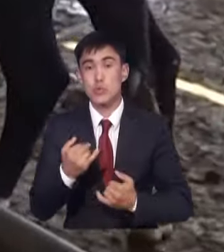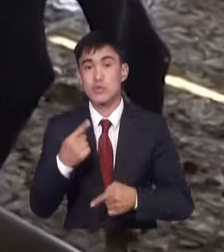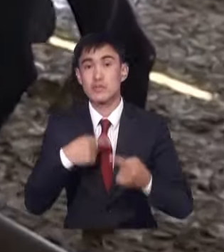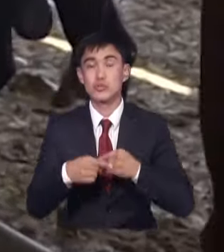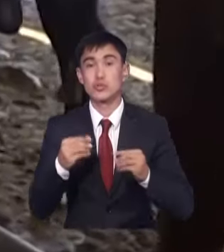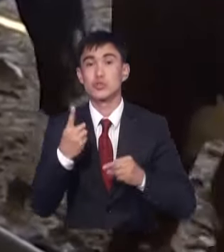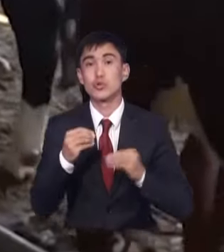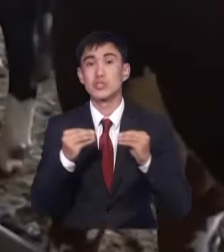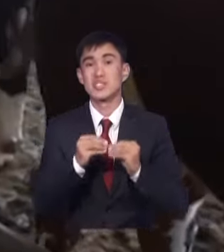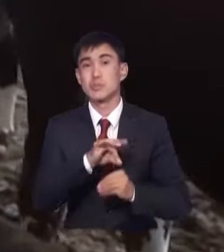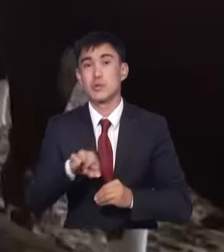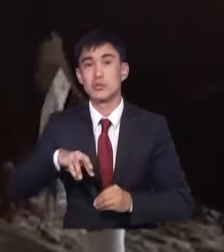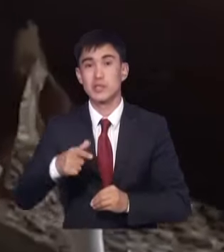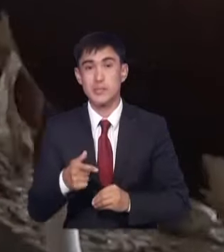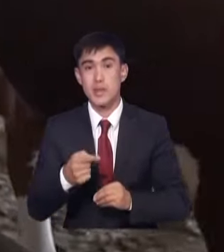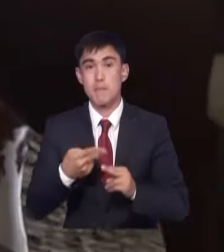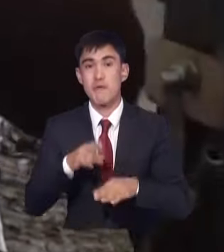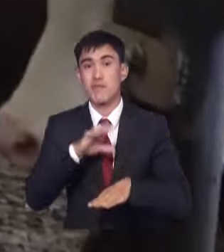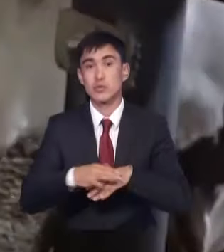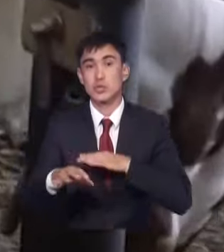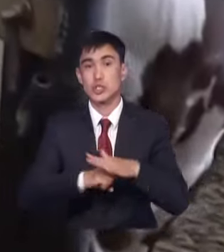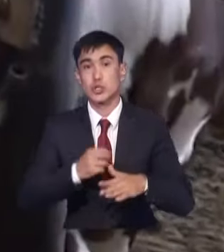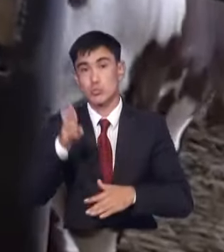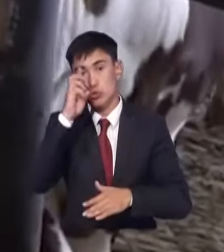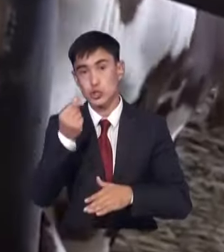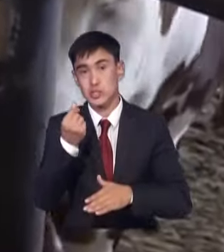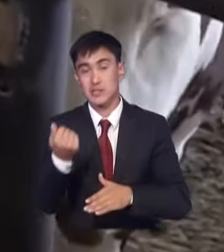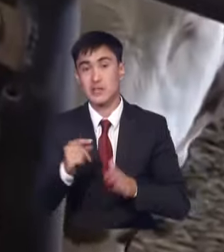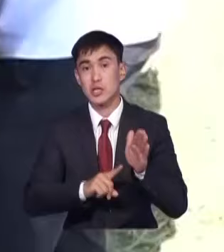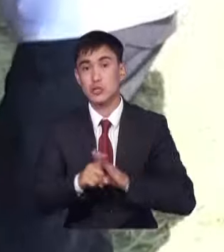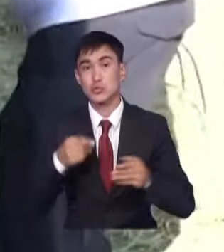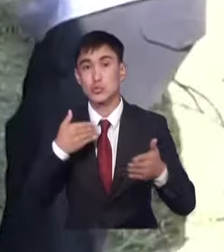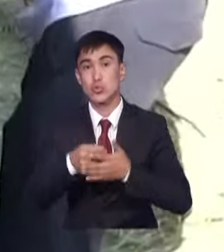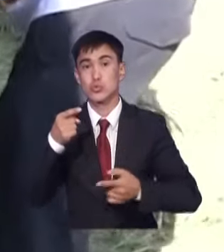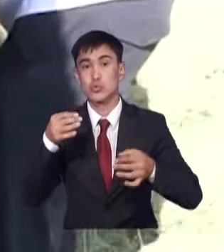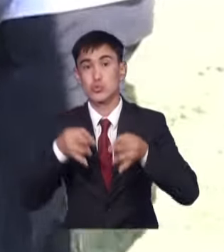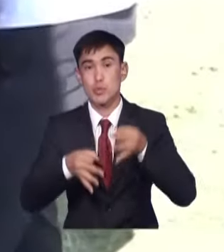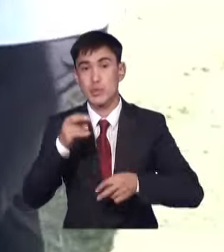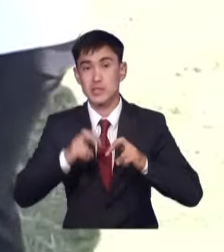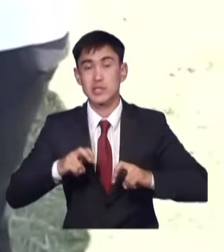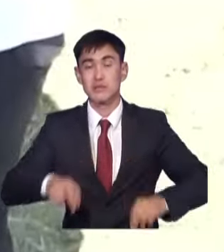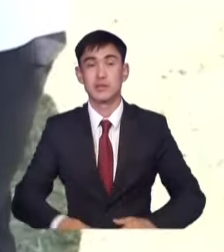возвращено 110 млн тенге по факту хищения бюджетных средств началось досудебное